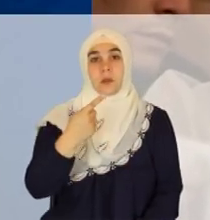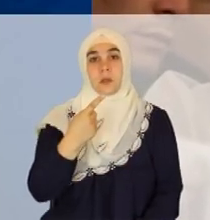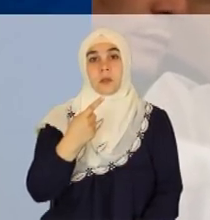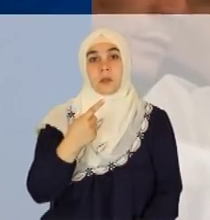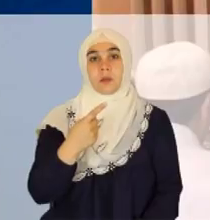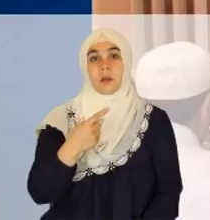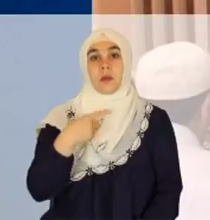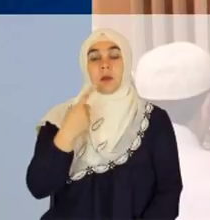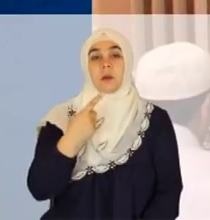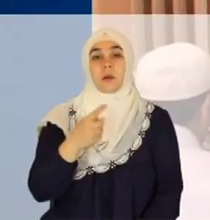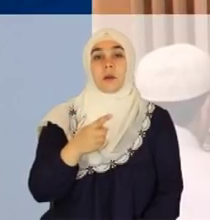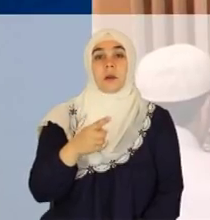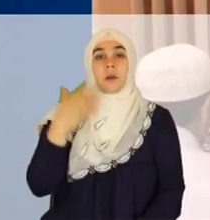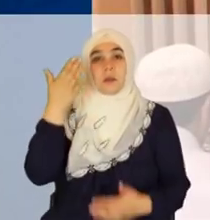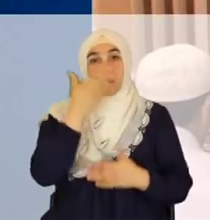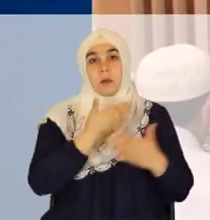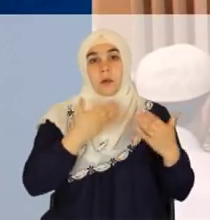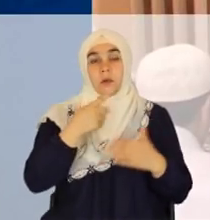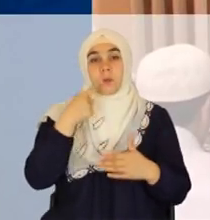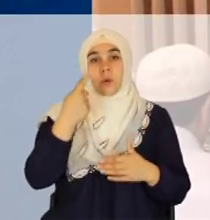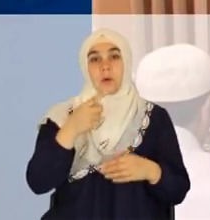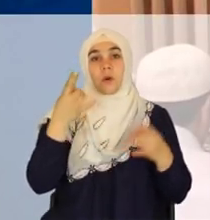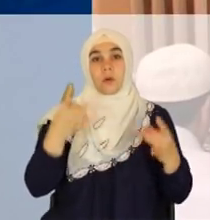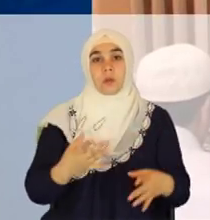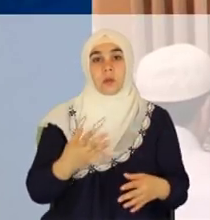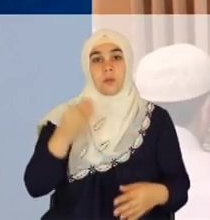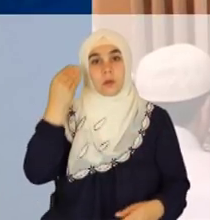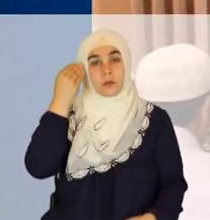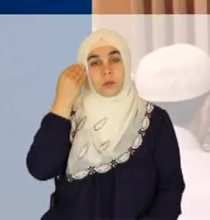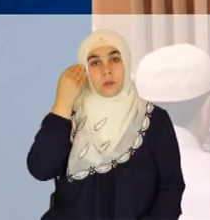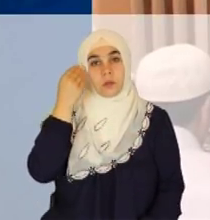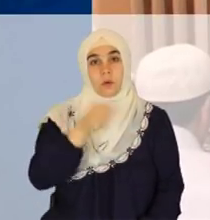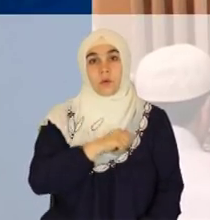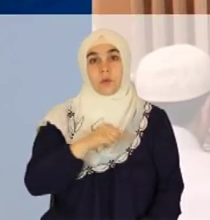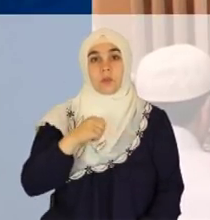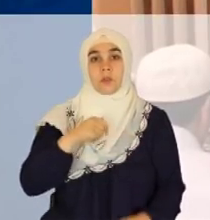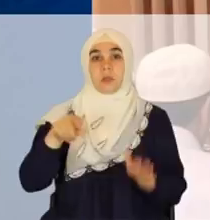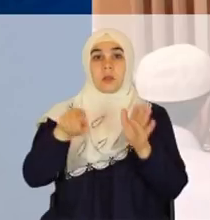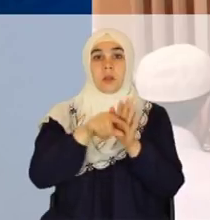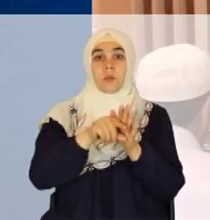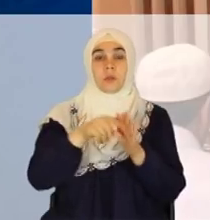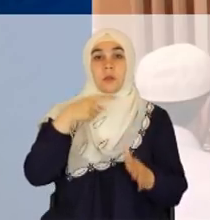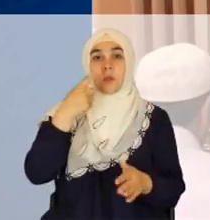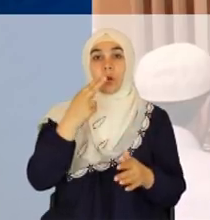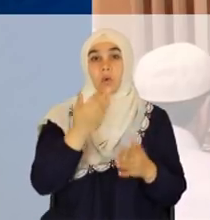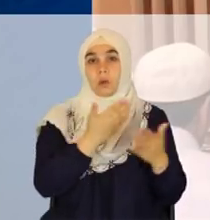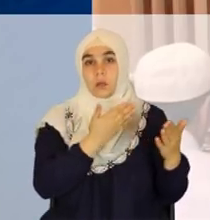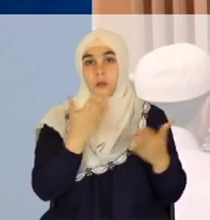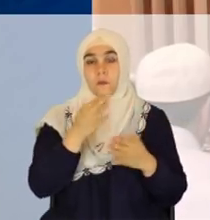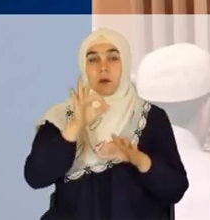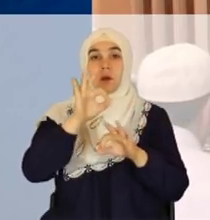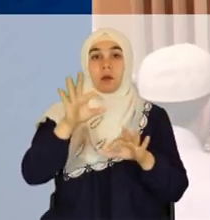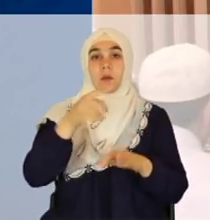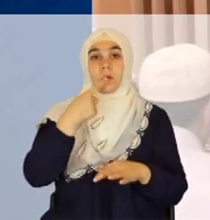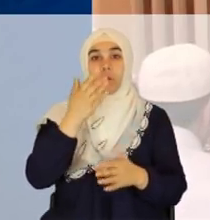arab tilida tohir, tahorat deb atalgan poklik ma'nosini o'zining kalomi sharifi Qur'oni Karimda